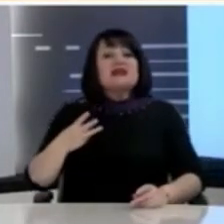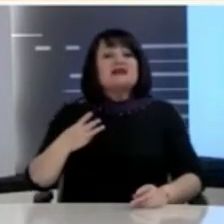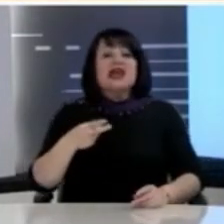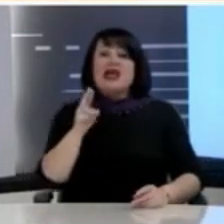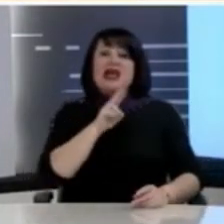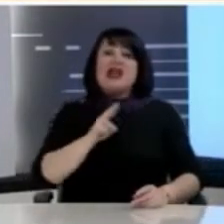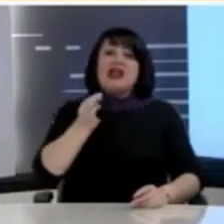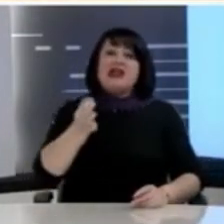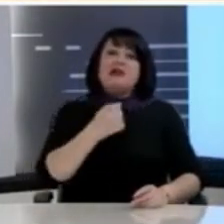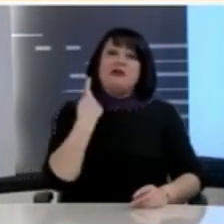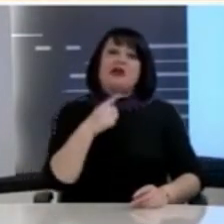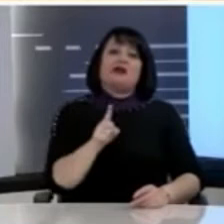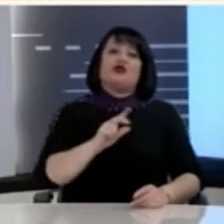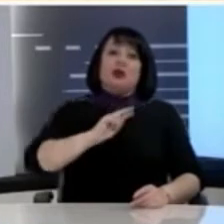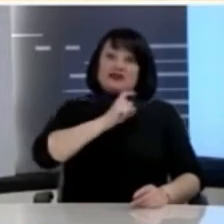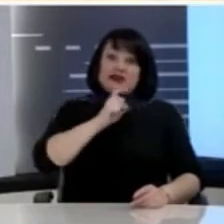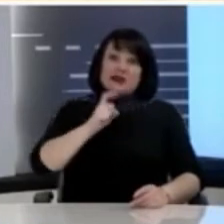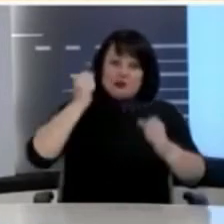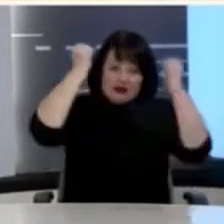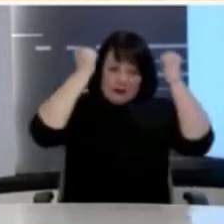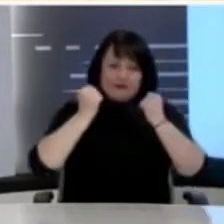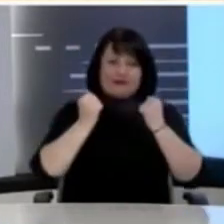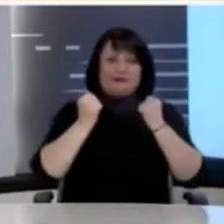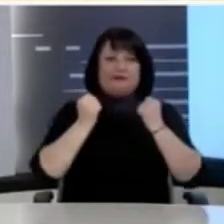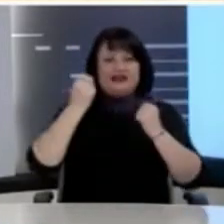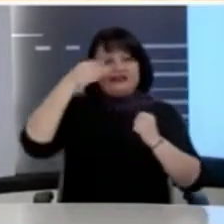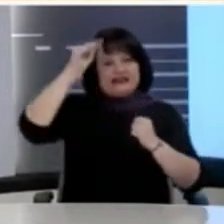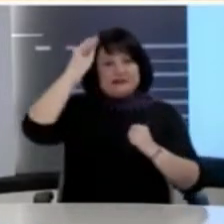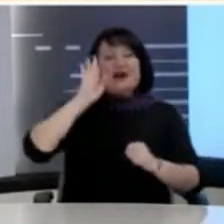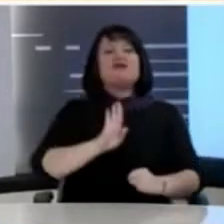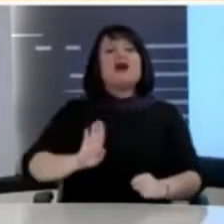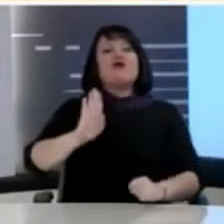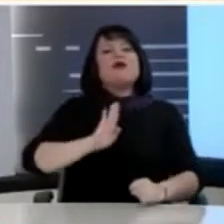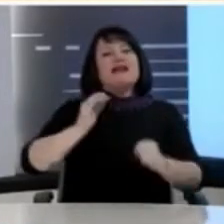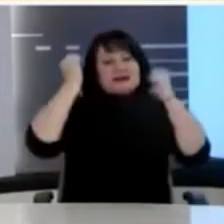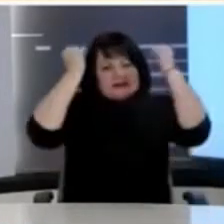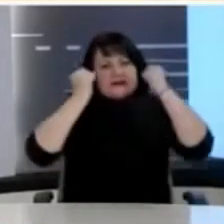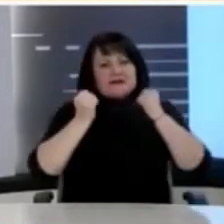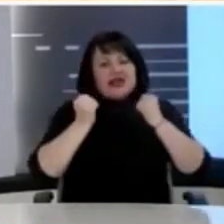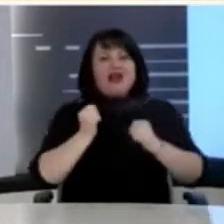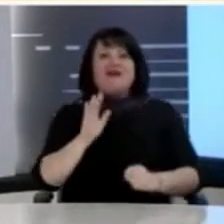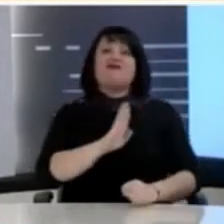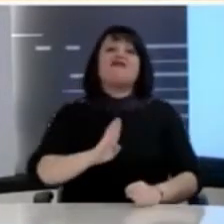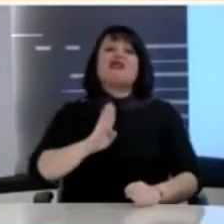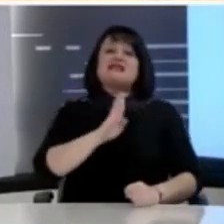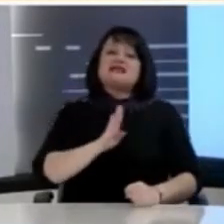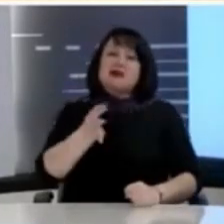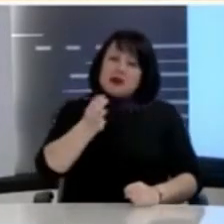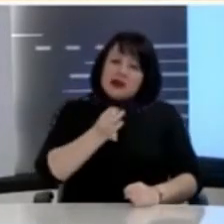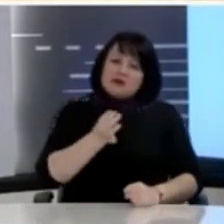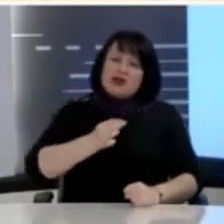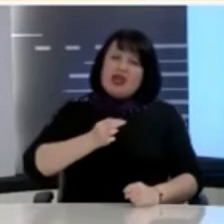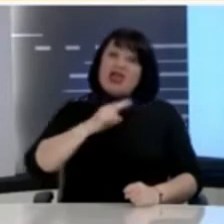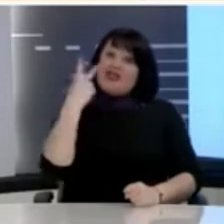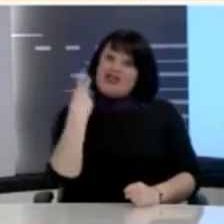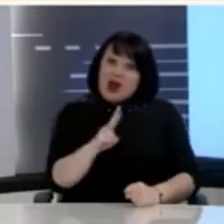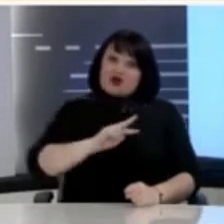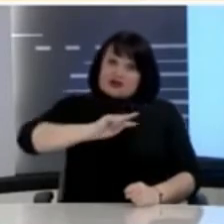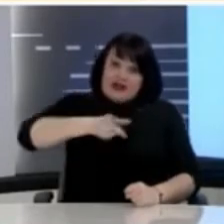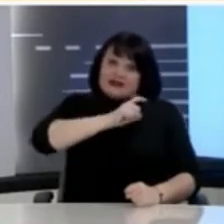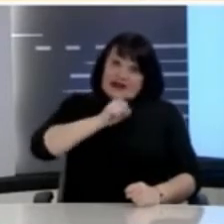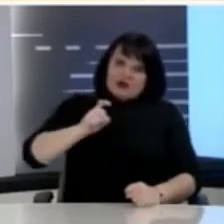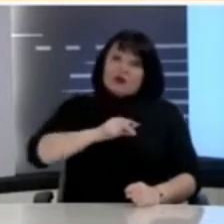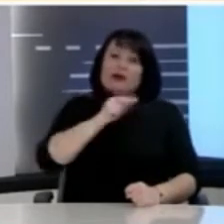λέει 100 δισεκατομμύρια, λόγω Τσίπρα Βαρουφάκη. Ο Βίζερ πιστεύει ότι είναι διπλά, 200